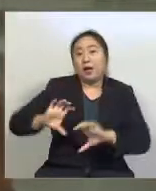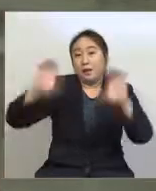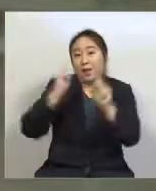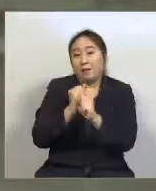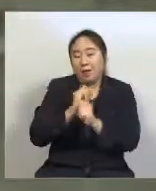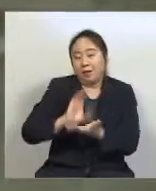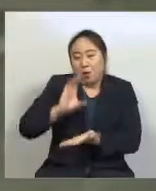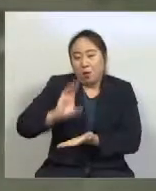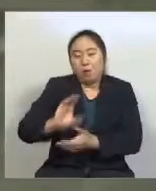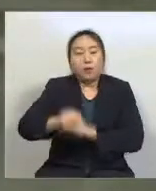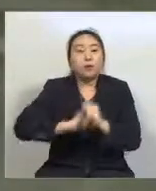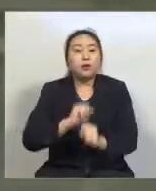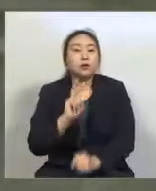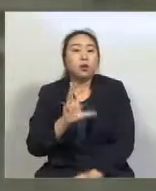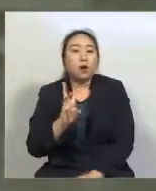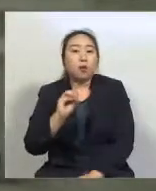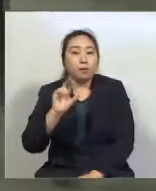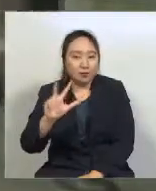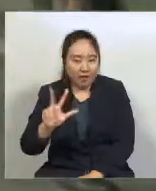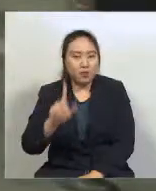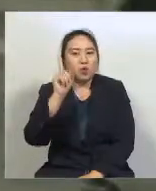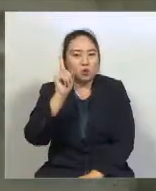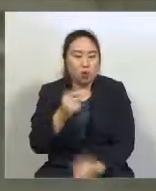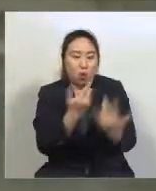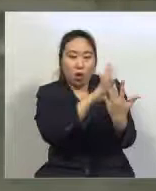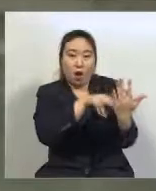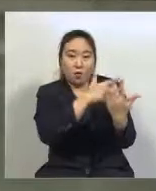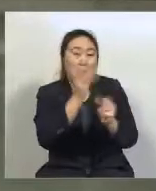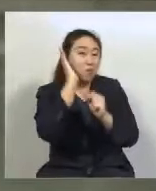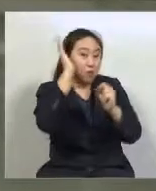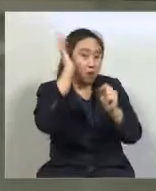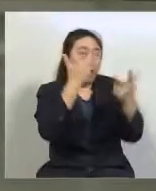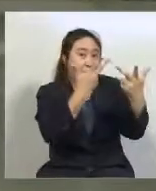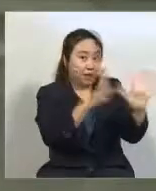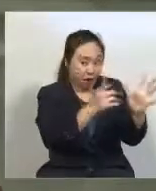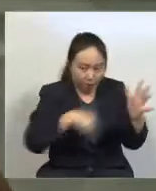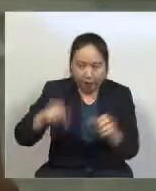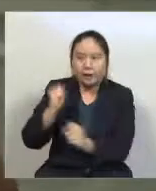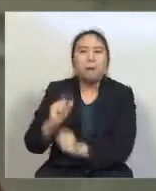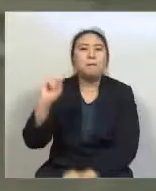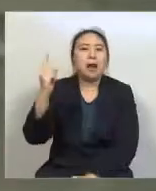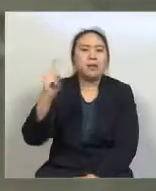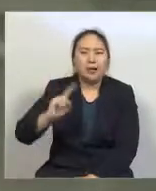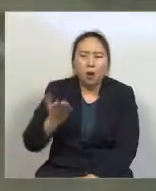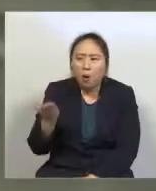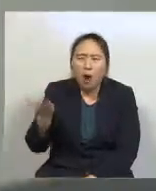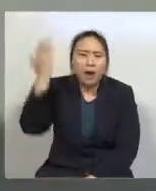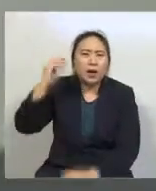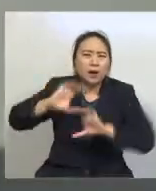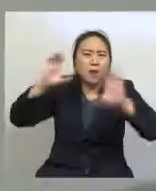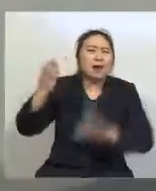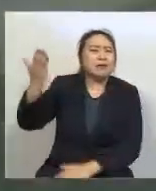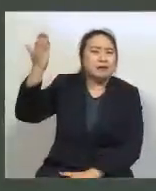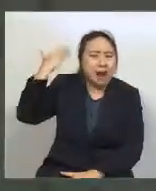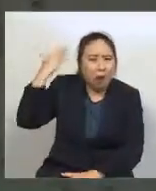าลจะต้องจัดทำงบประมาณขึ้นใหม่หลังการแถลงนโยบายเสร็จสิ้นแล้วไม่ใช่การนำคำขอตั้งงบของรัฐบาลชุดก่อน